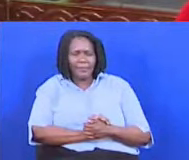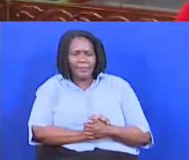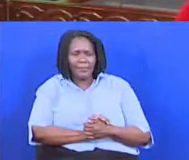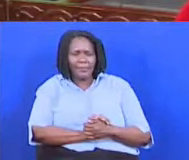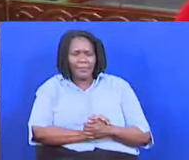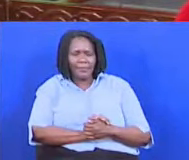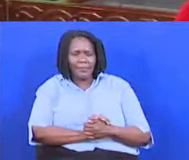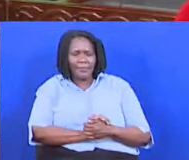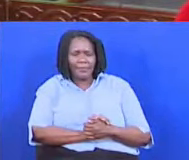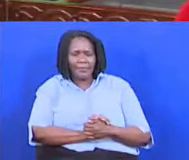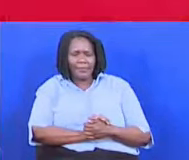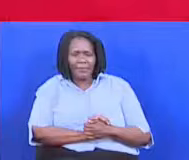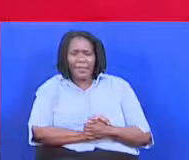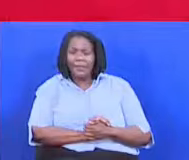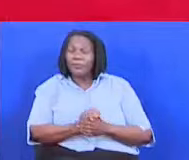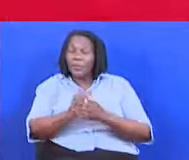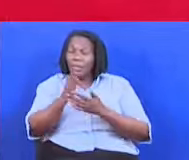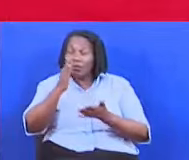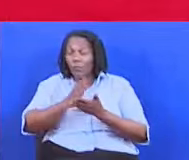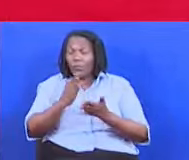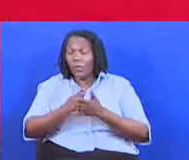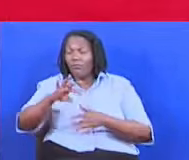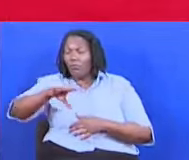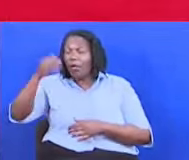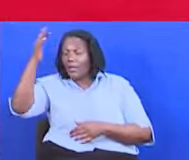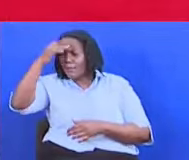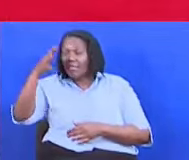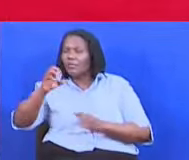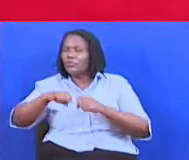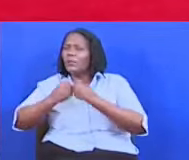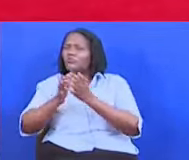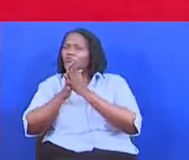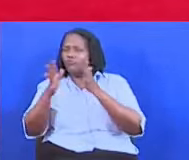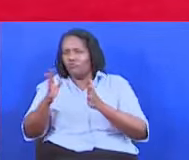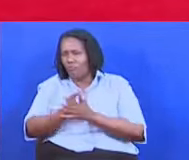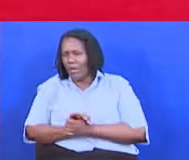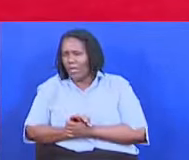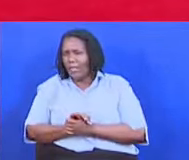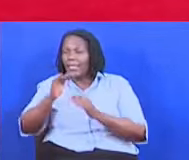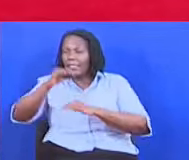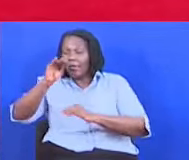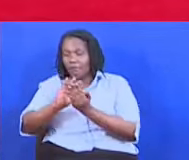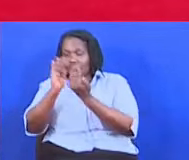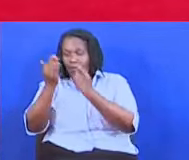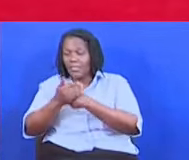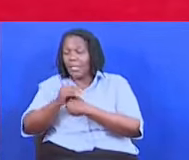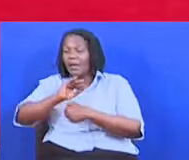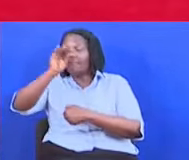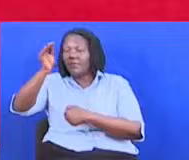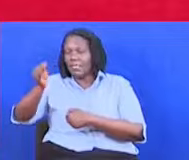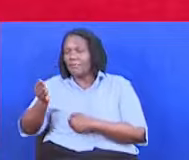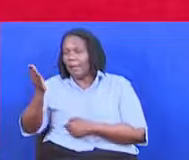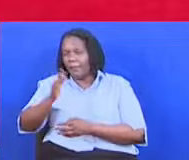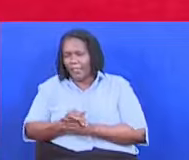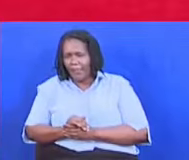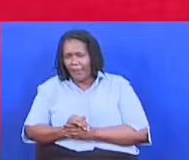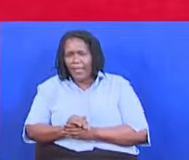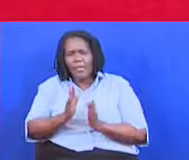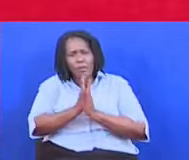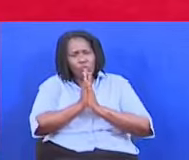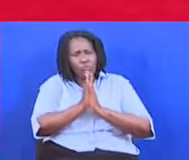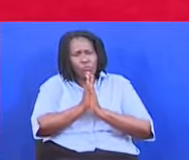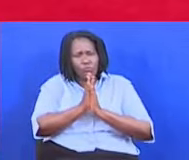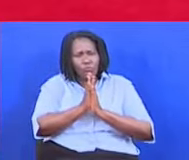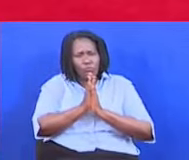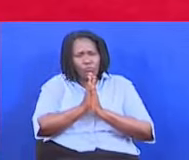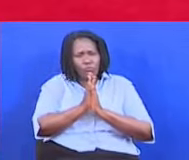mfano mkoa wa Kilimanjaro tuna changamoto kubwa, na hasa kulinda mlima wa Kilimanjaro. Na hili naomba tuwachukue fursa hii kuwashukuru sana wenzetu wa TFS, wameendelea kufanya kazi hii.